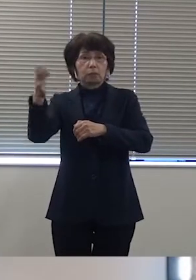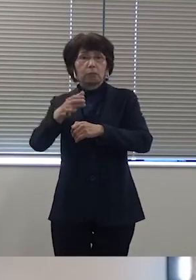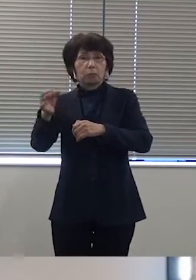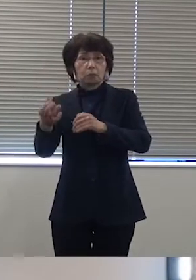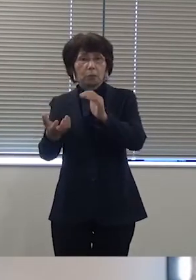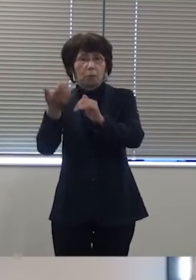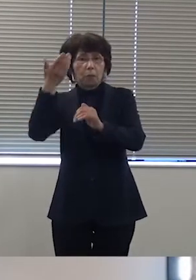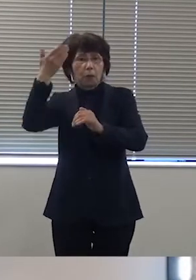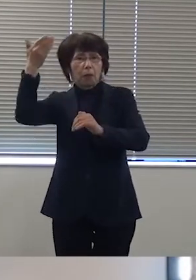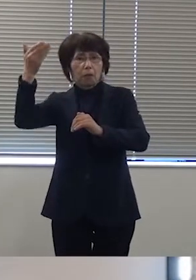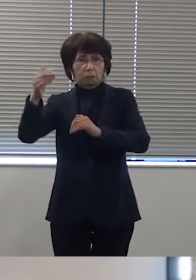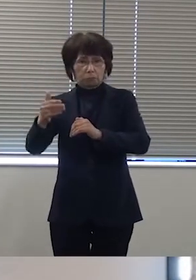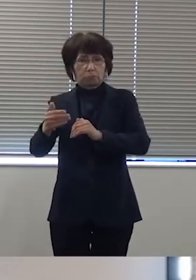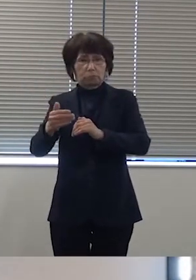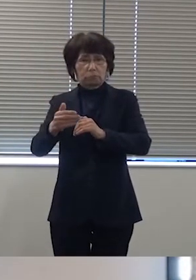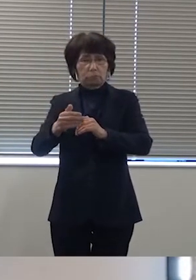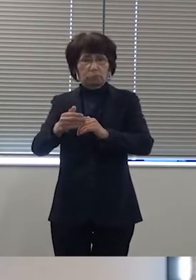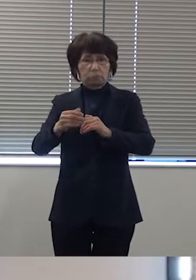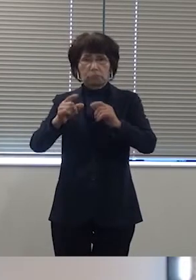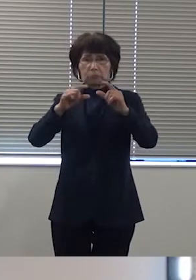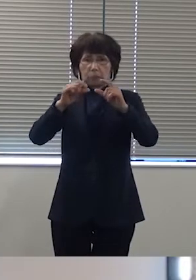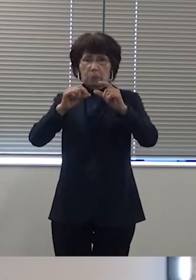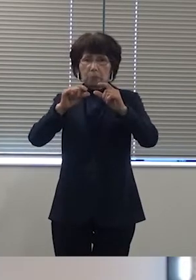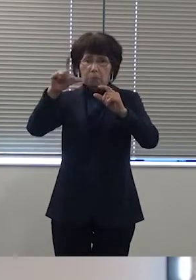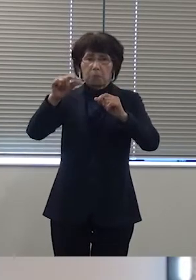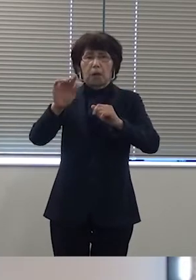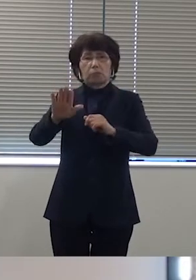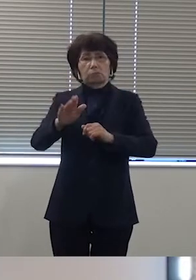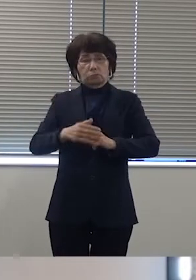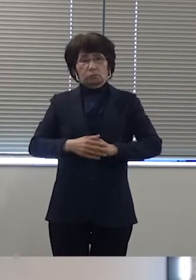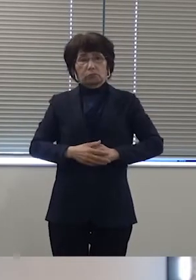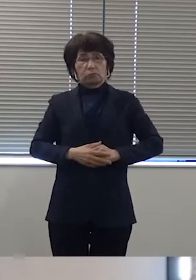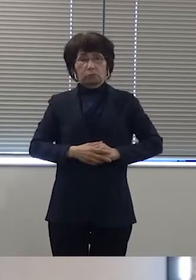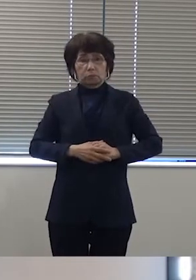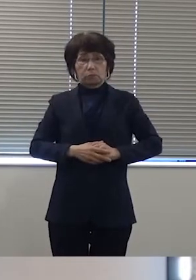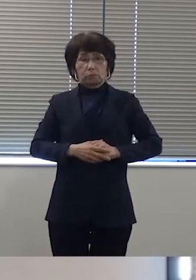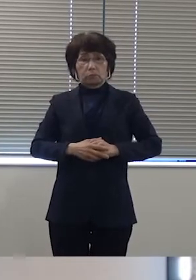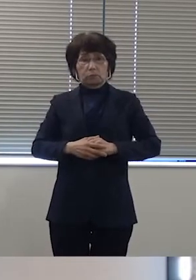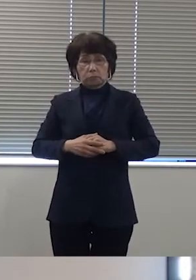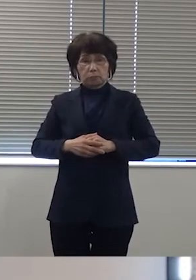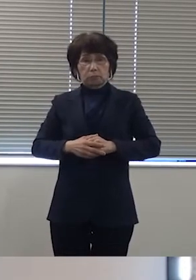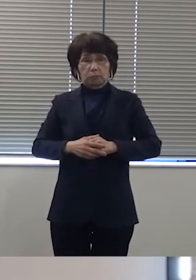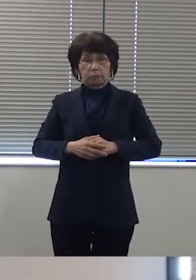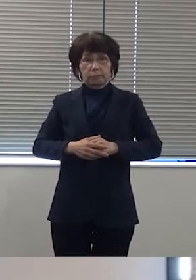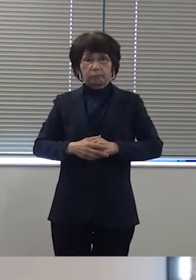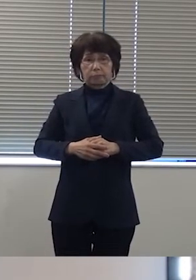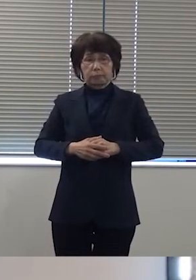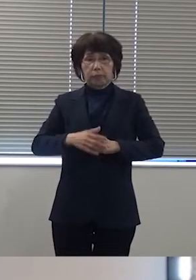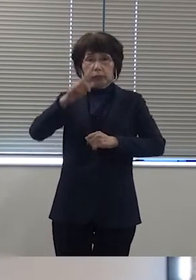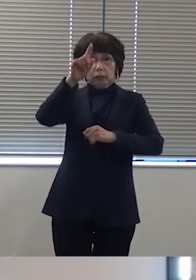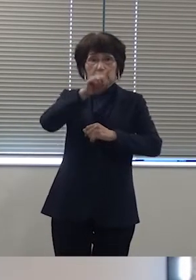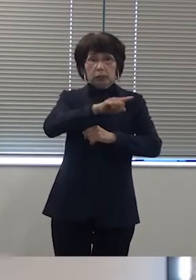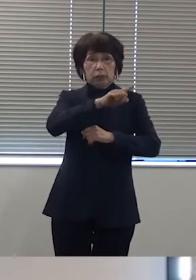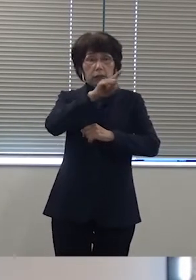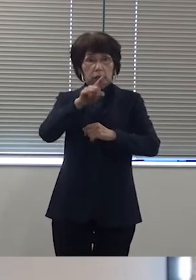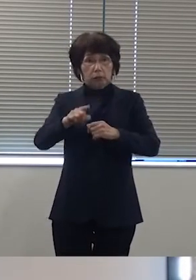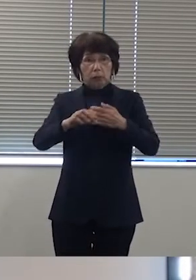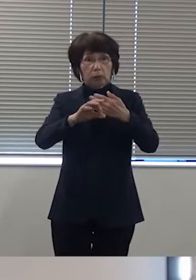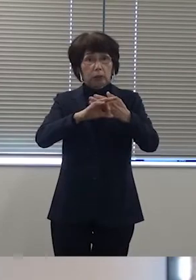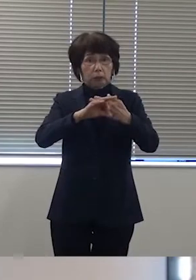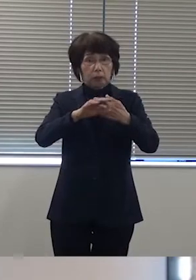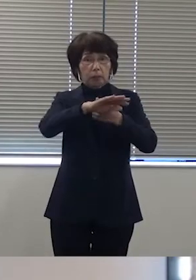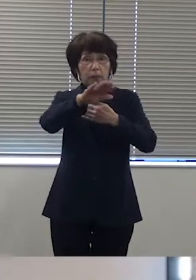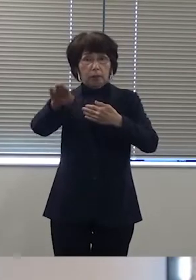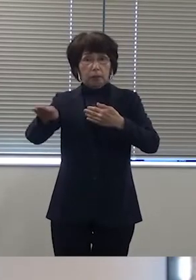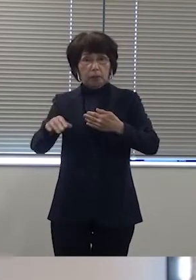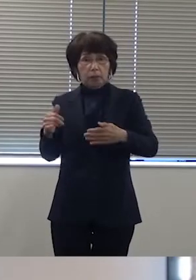一つとして、人が、例えば皆様方が一生のうち交通事故に遭う確率の人というのはものすごく低いので、